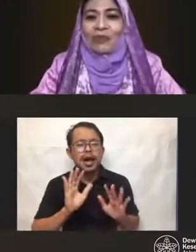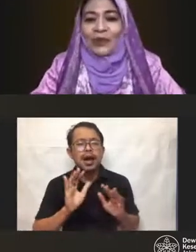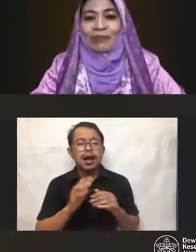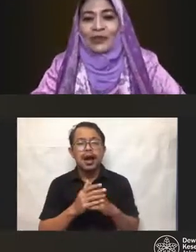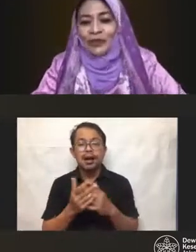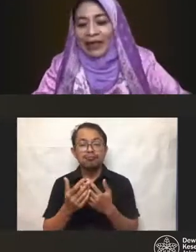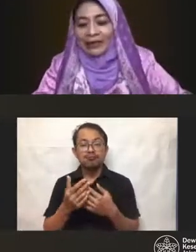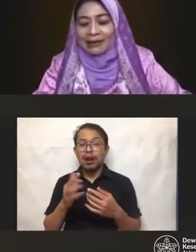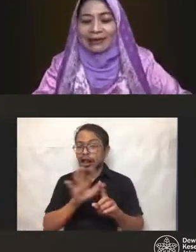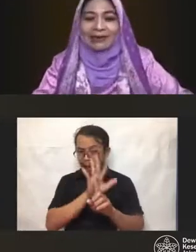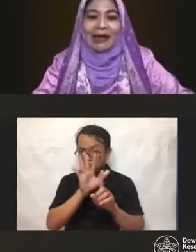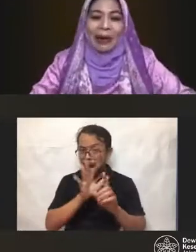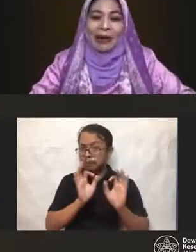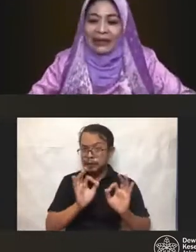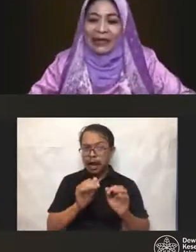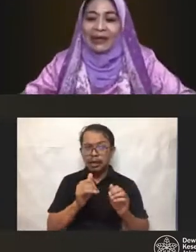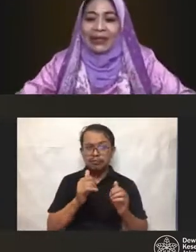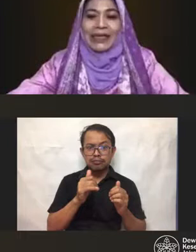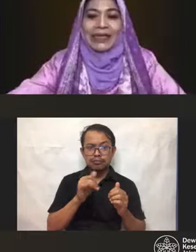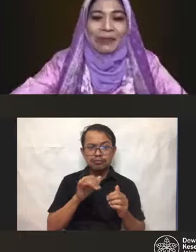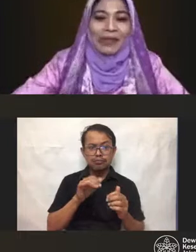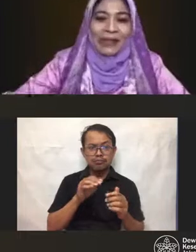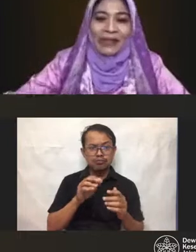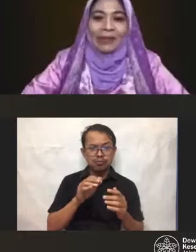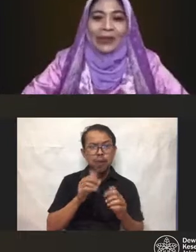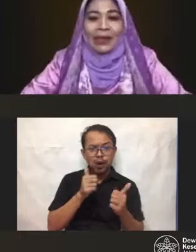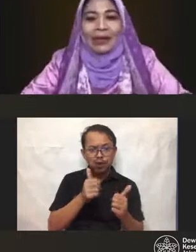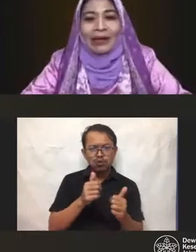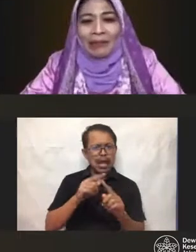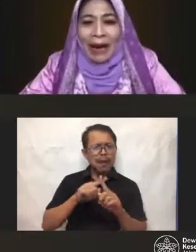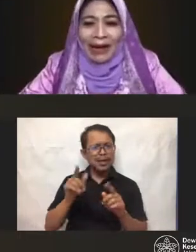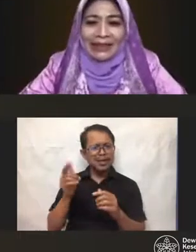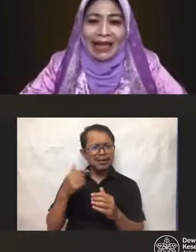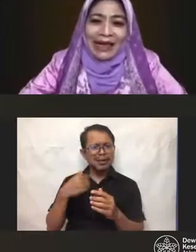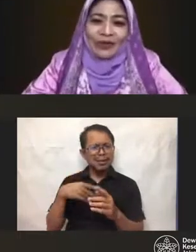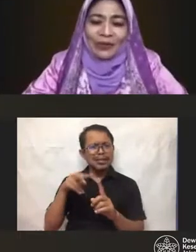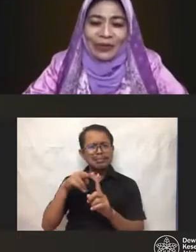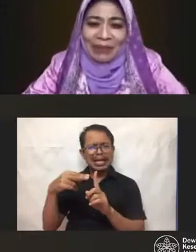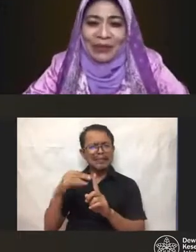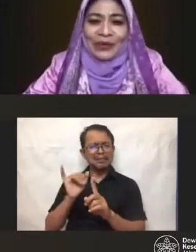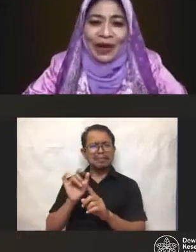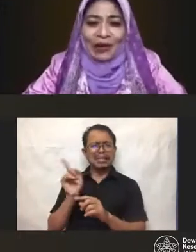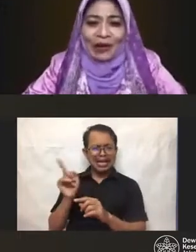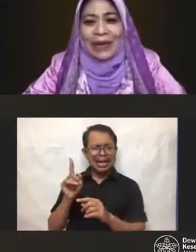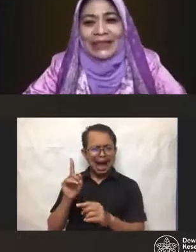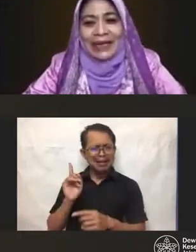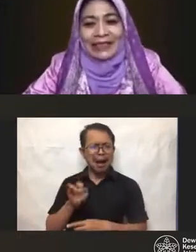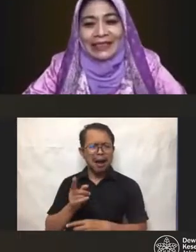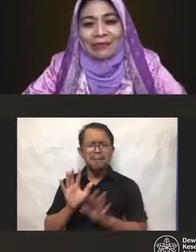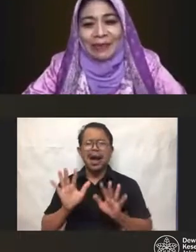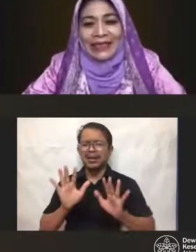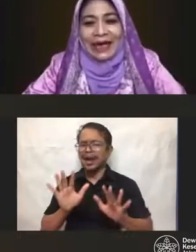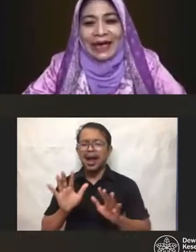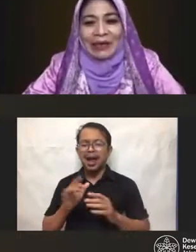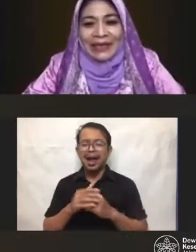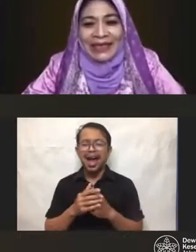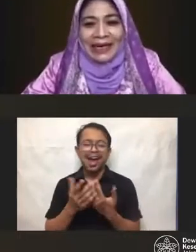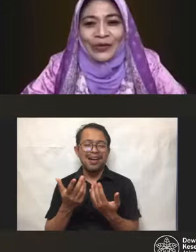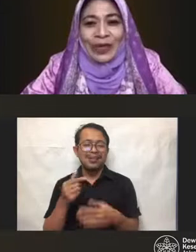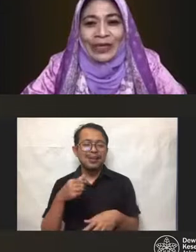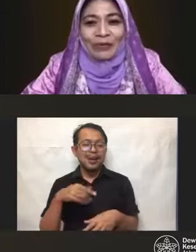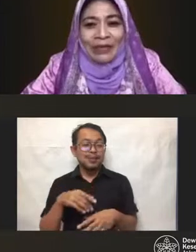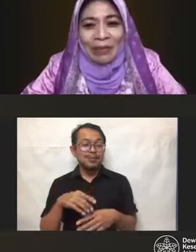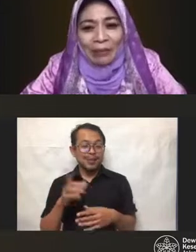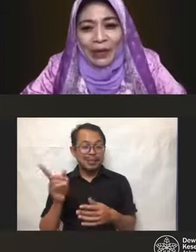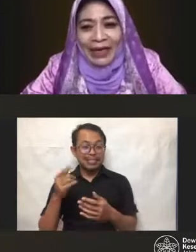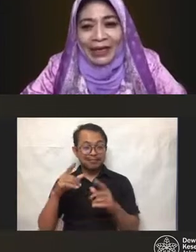terdidik pun ya menyukai apa wacana-wacana seperti ini. Bahkan saya selalu bingung ya kalau membaca seperti dalam image yang